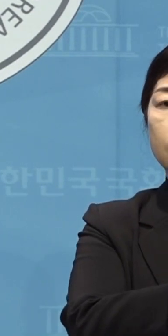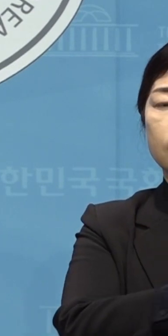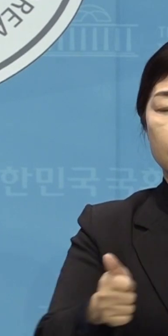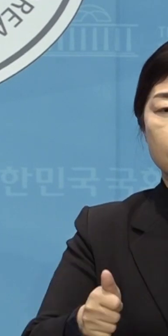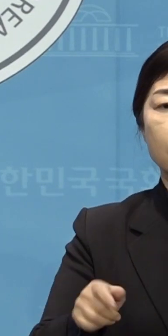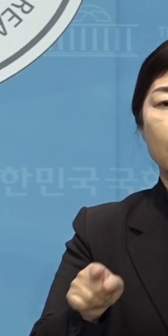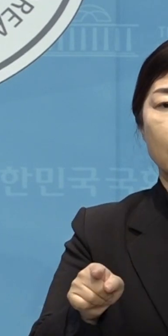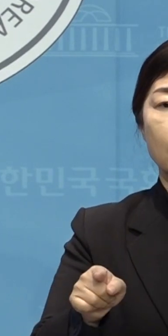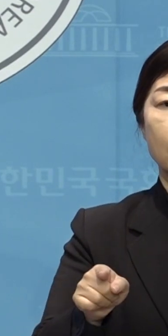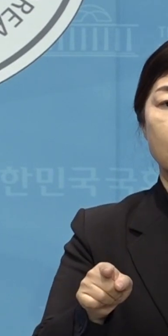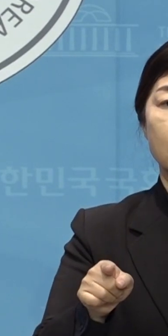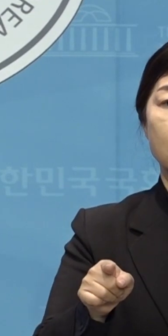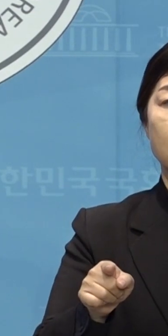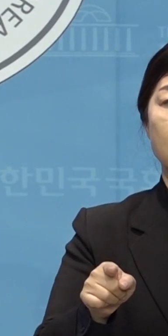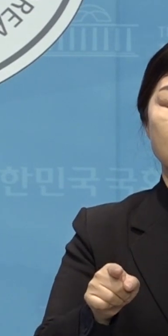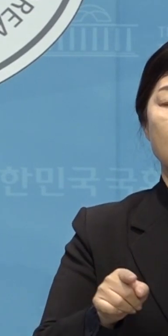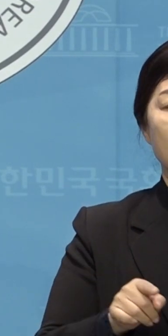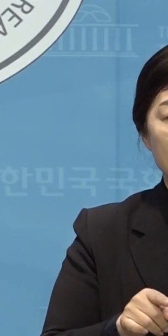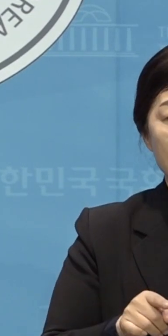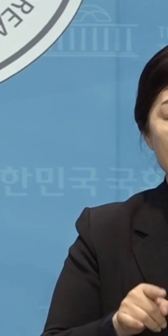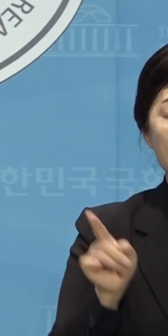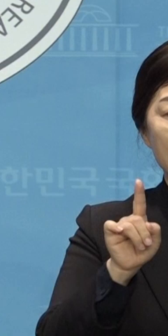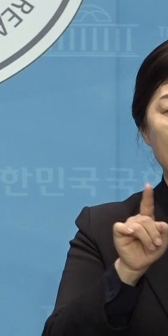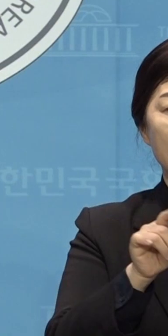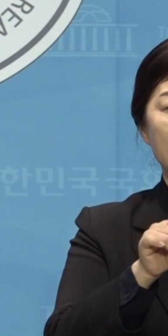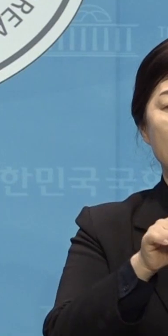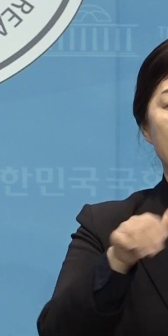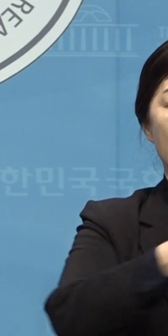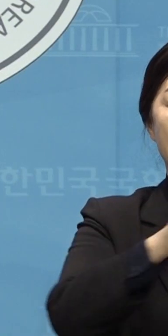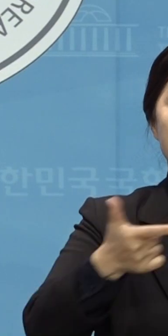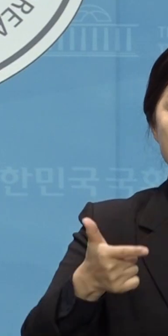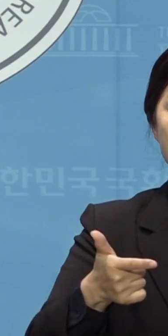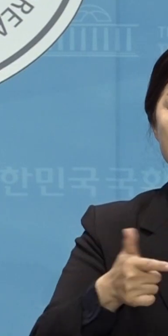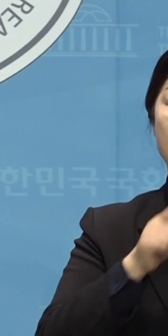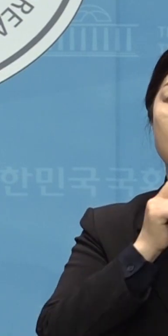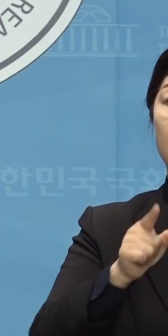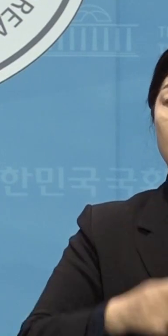적용 대상이 아니다라는 입장을 가지고 있습니다.